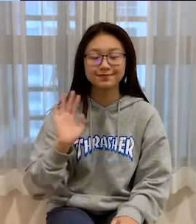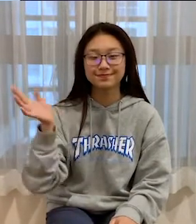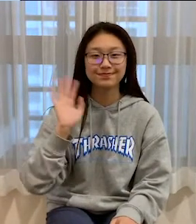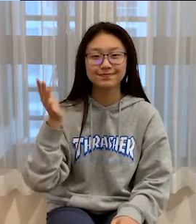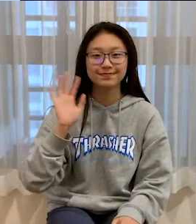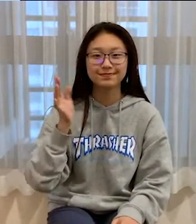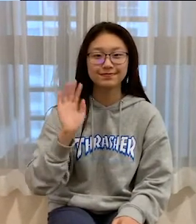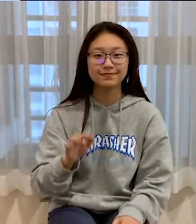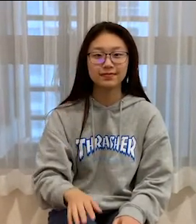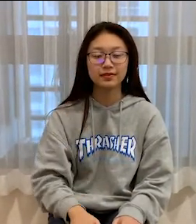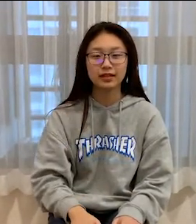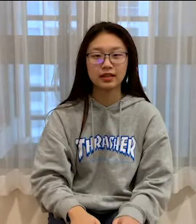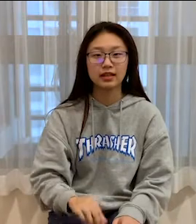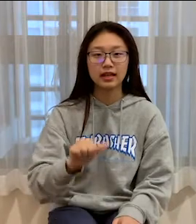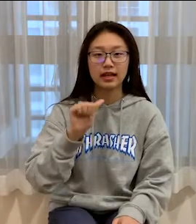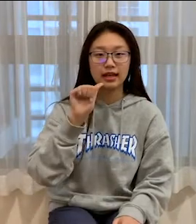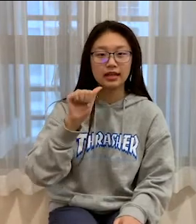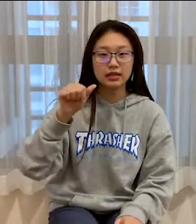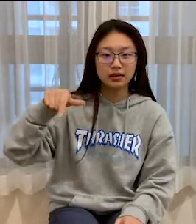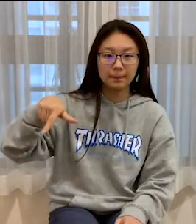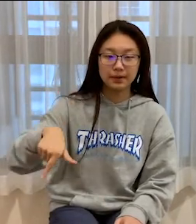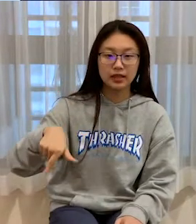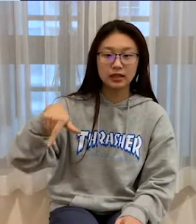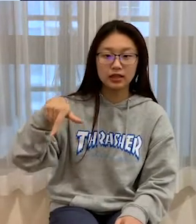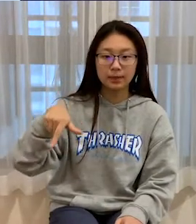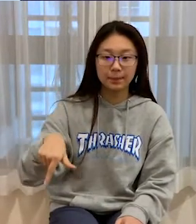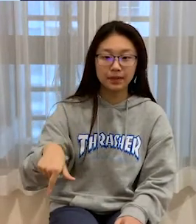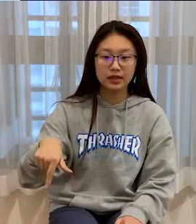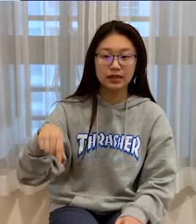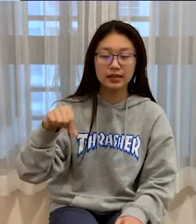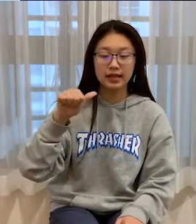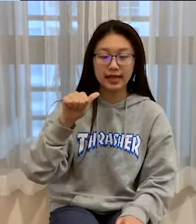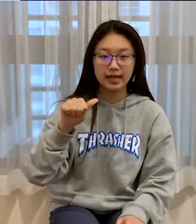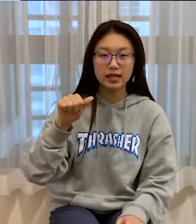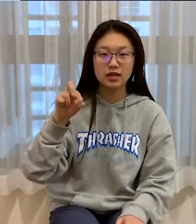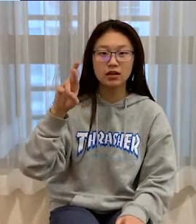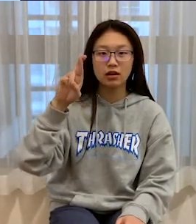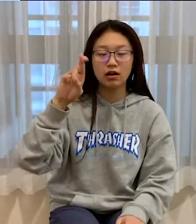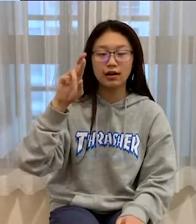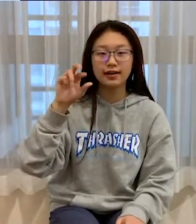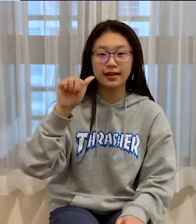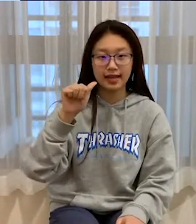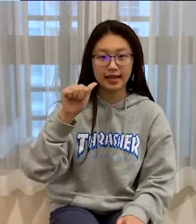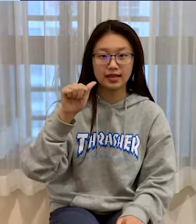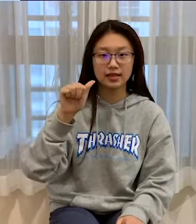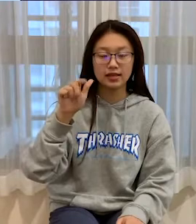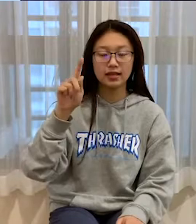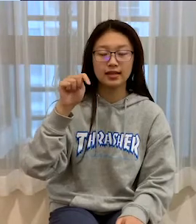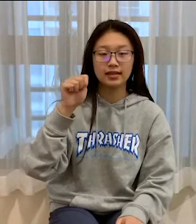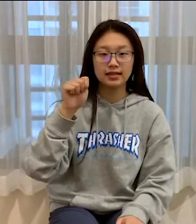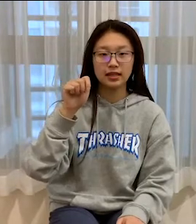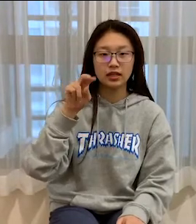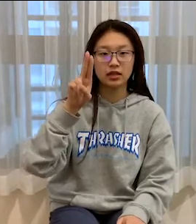or tolerance, 器量. When it's a verb, it means think highly of. For